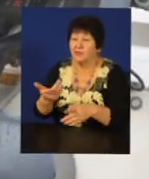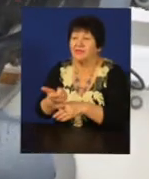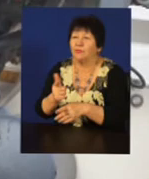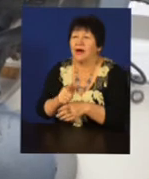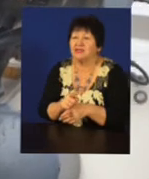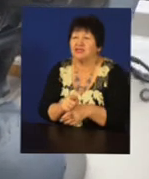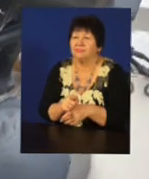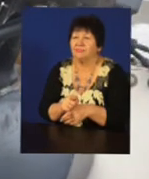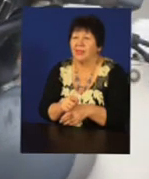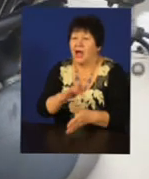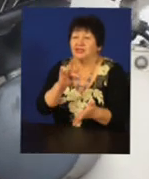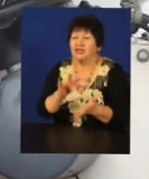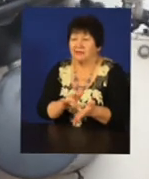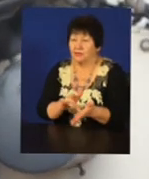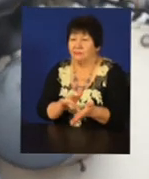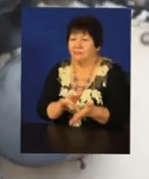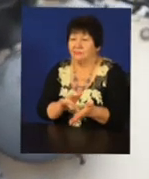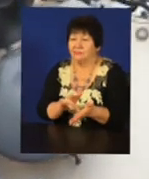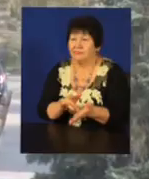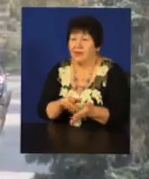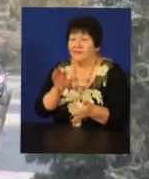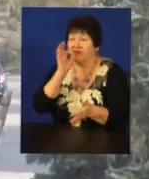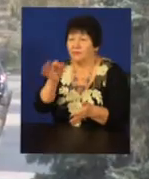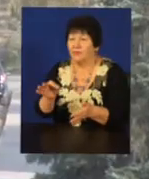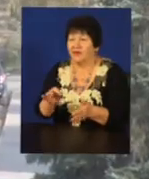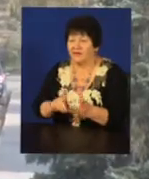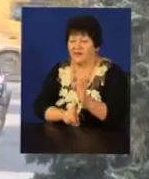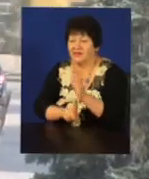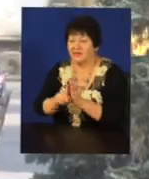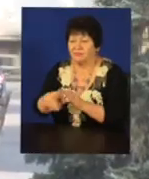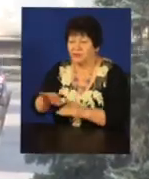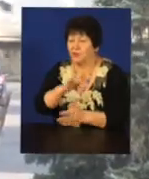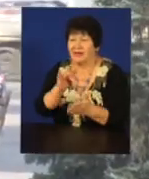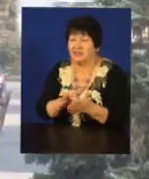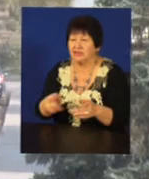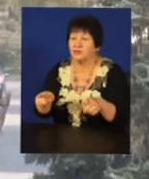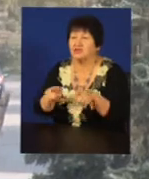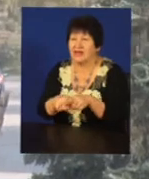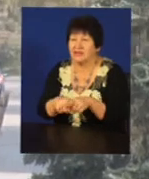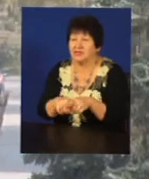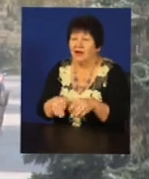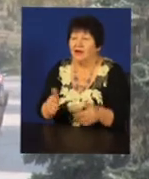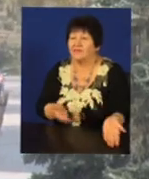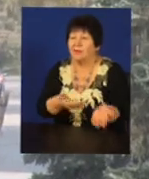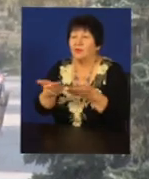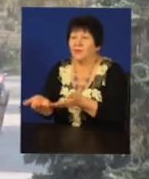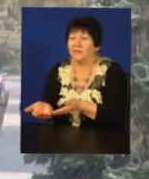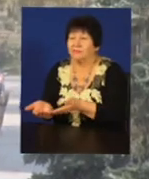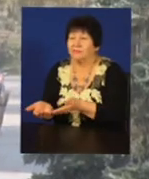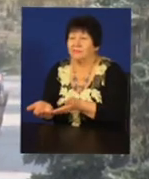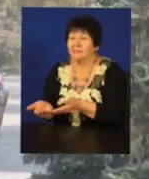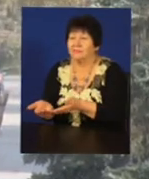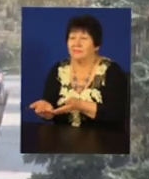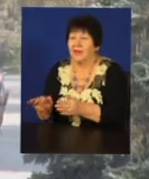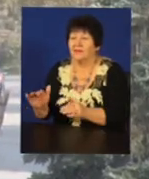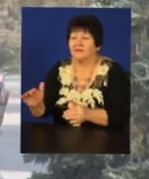deoarece centru, se spune că totul începe de la centru și aici s-a propus ca